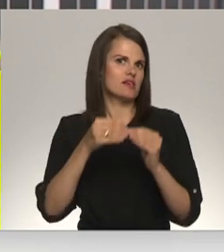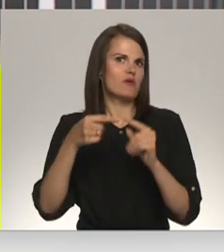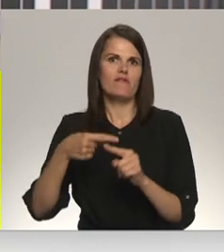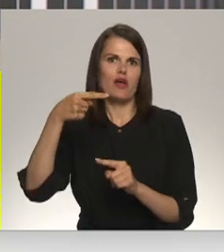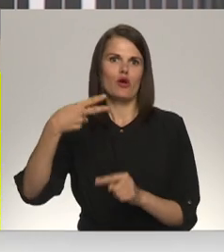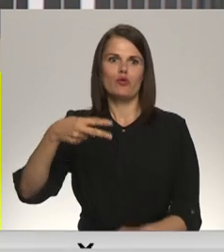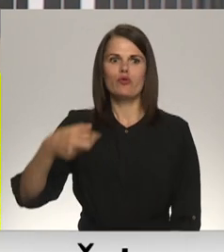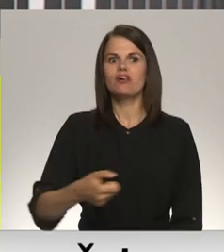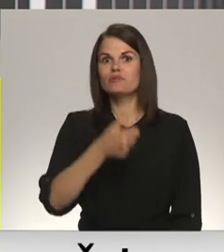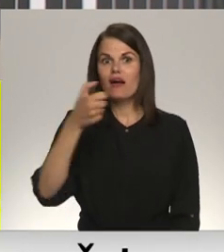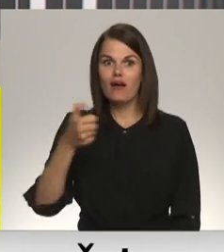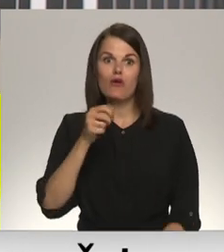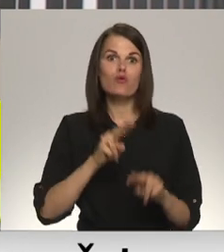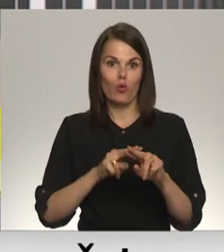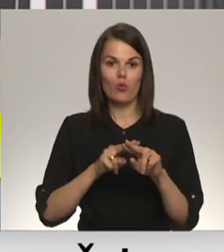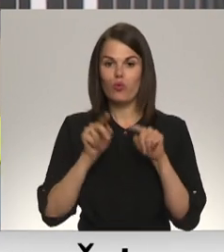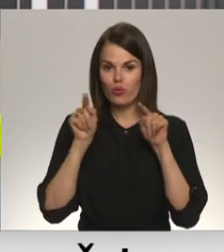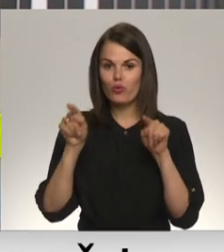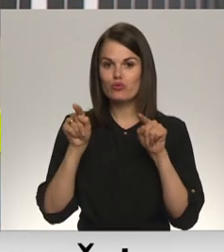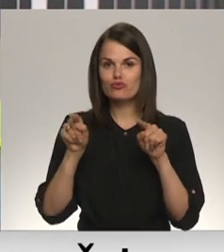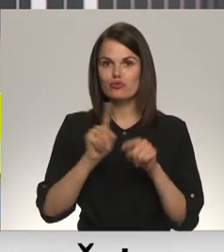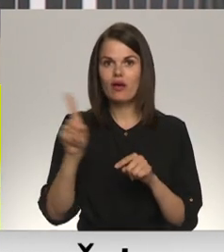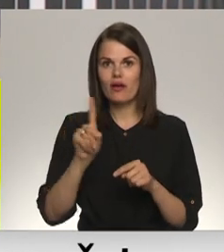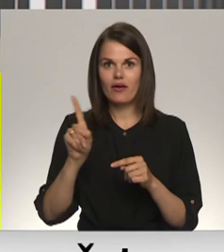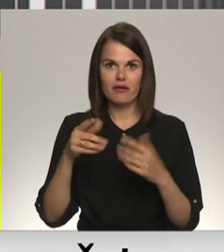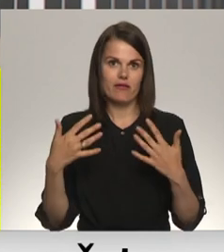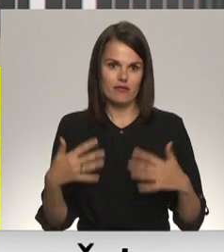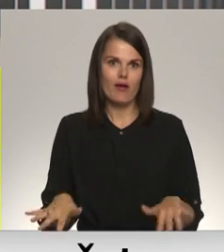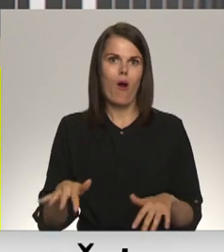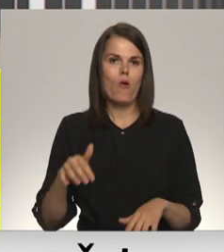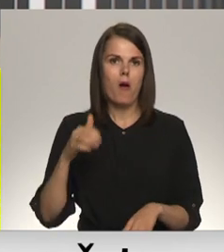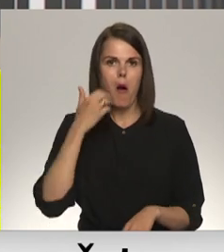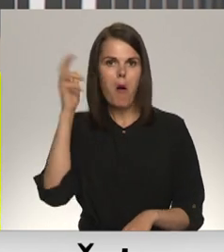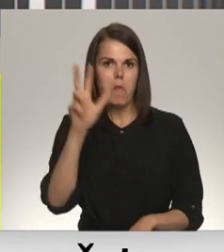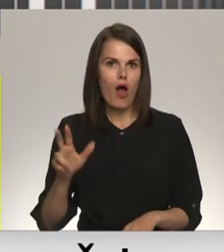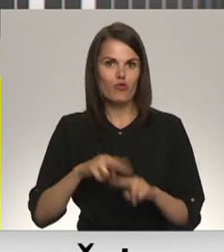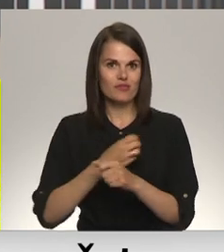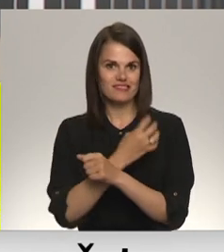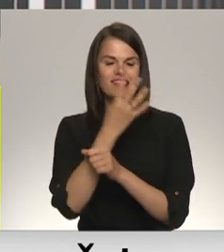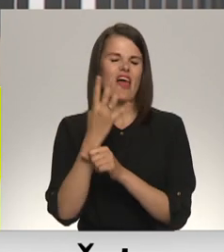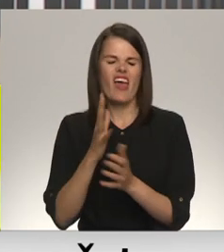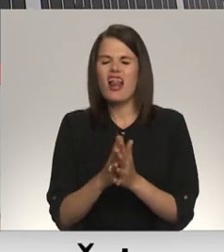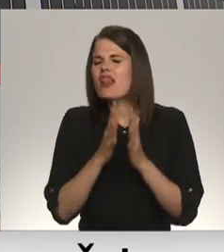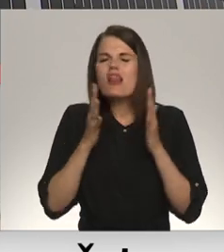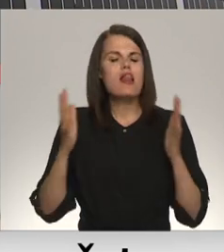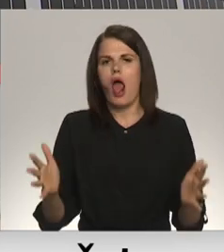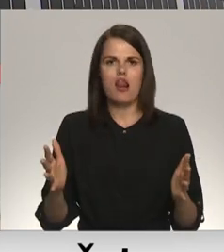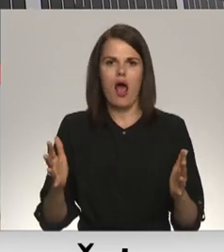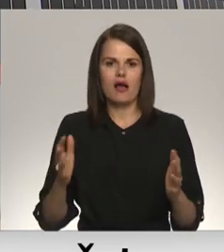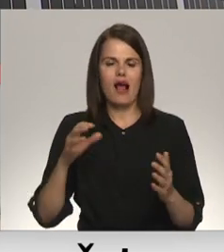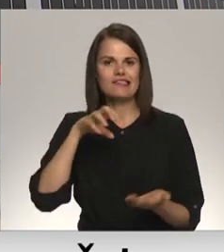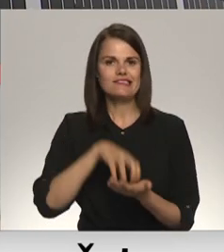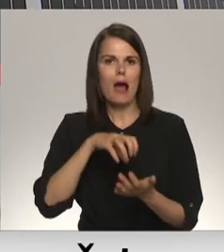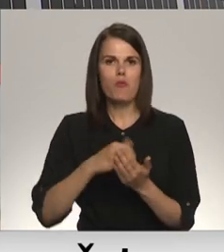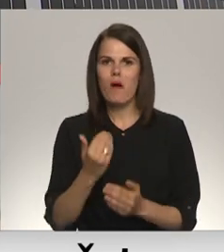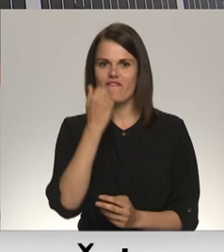gados. Un šī ir jau Baltijā un Skandināvijā lielākā cepuma un vafeļu ražotne. 30